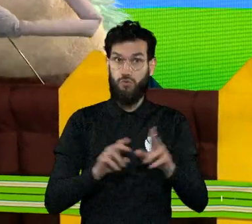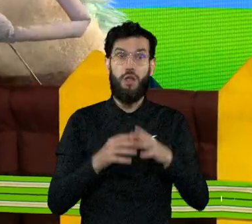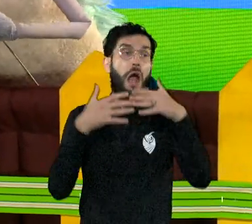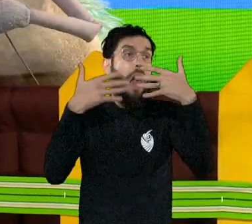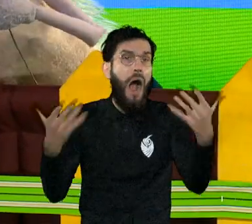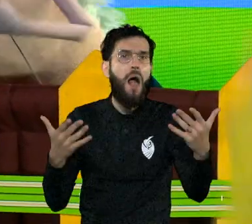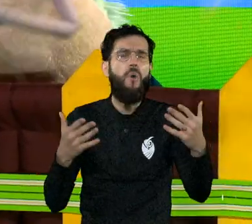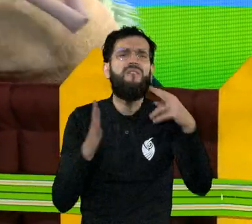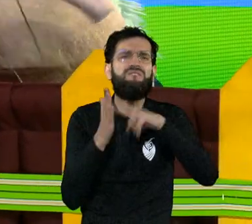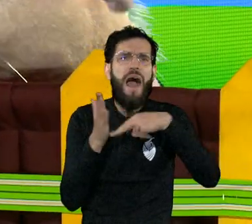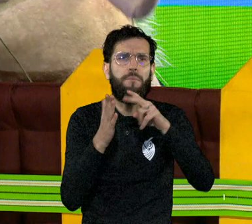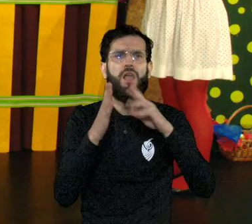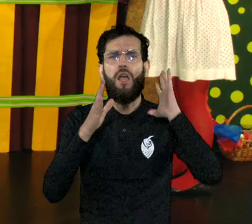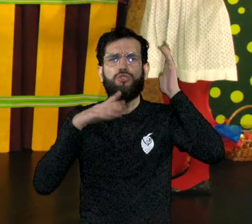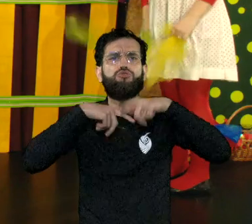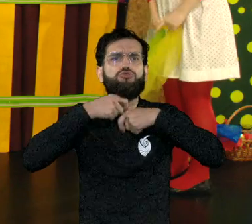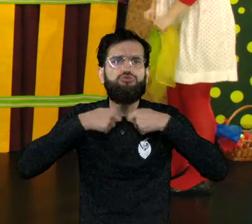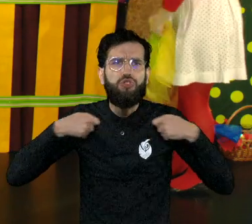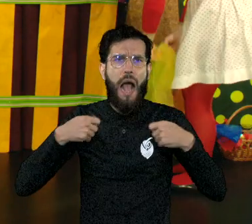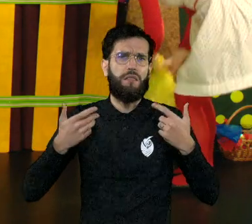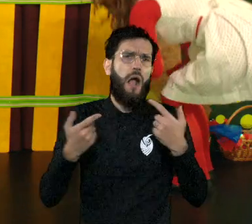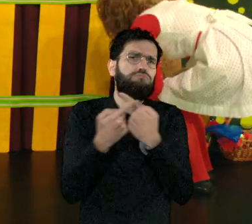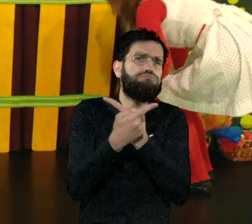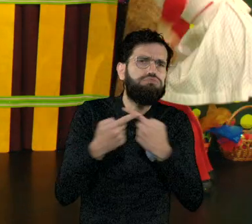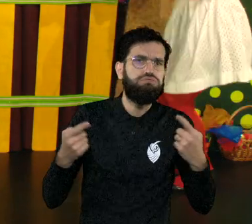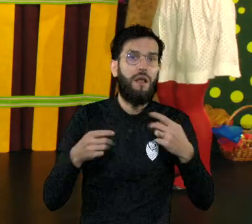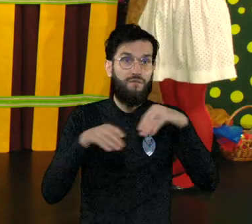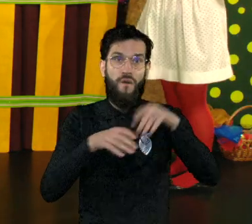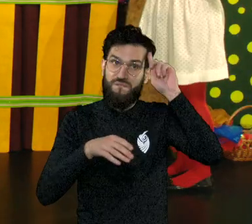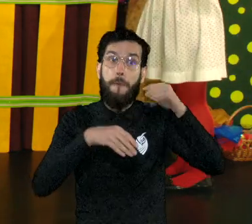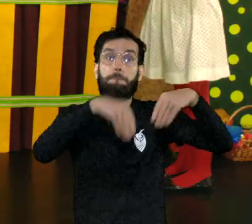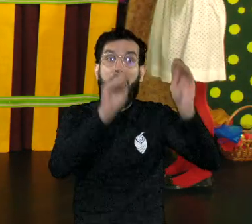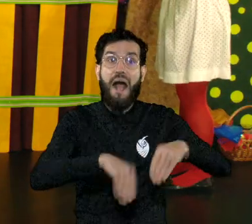šatku, strapec, no proste čokoľvek, s čím sa dá mávať.